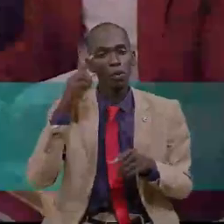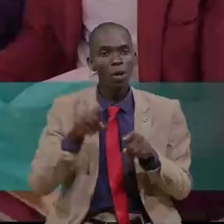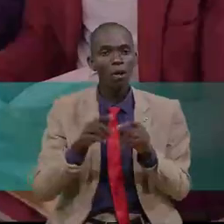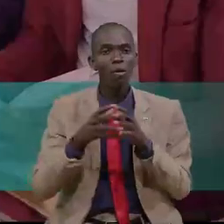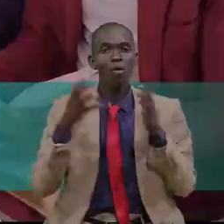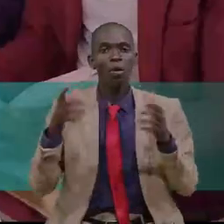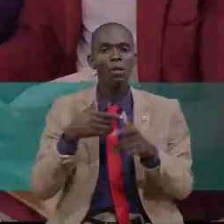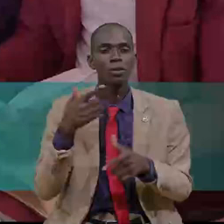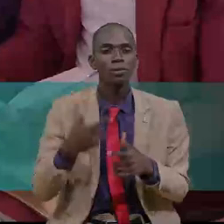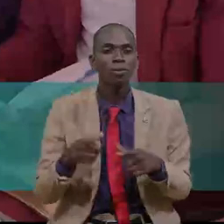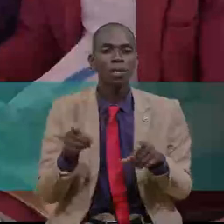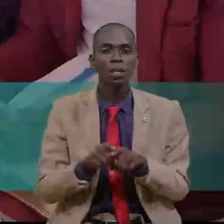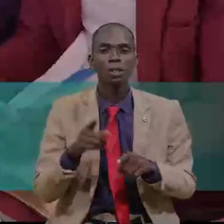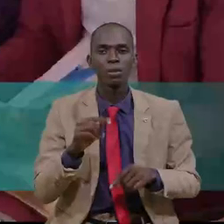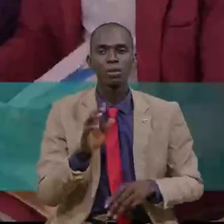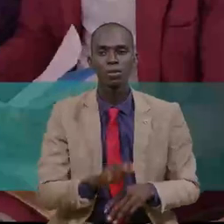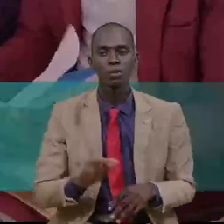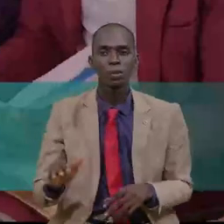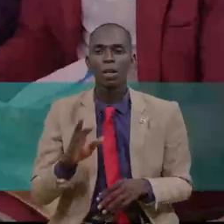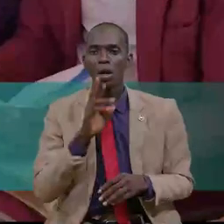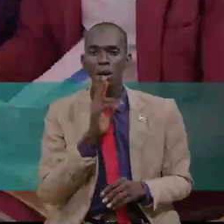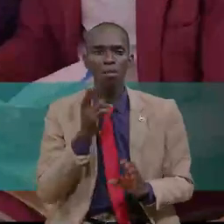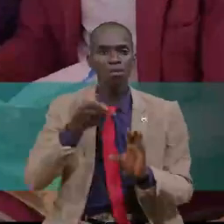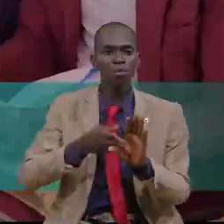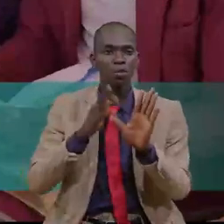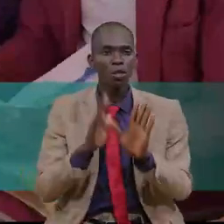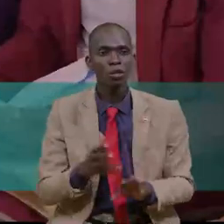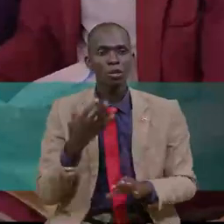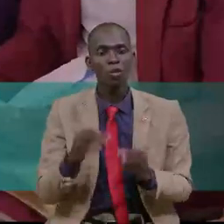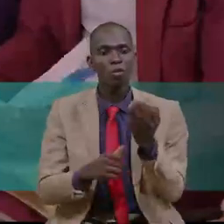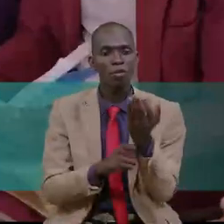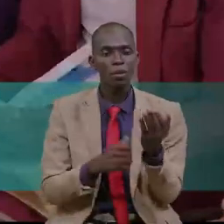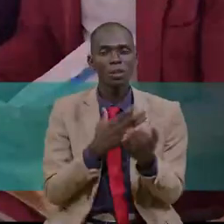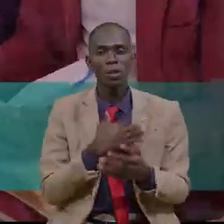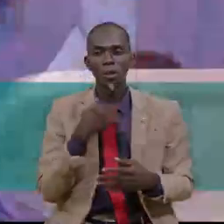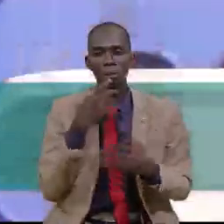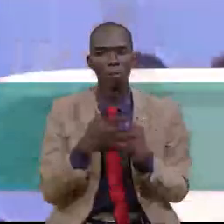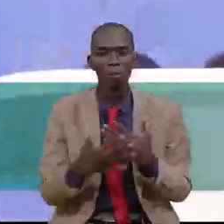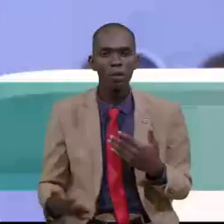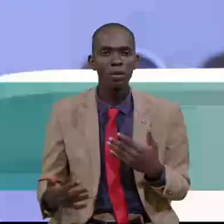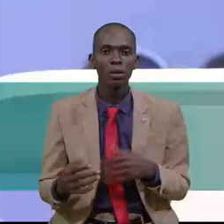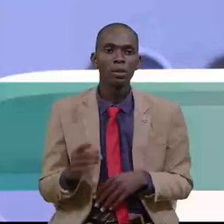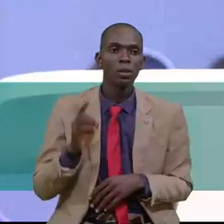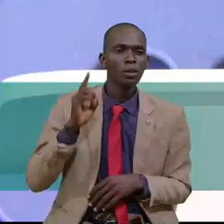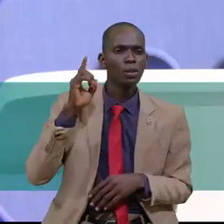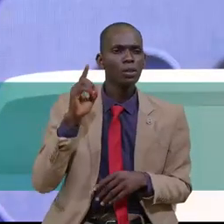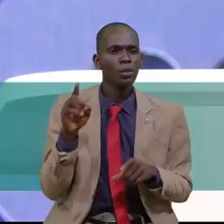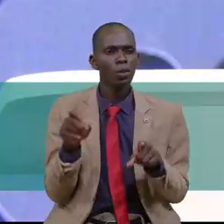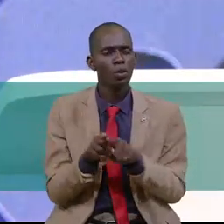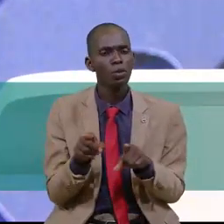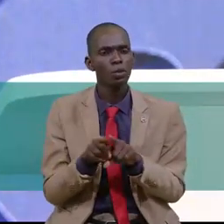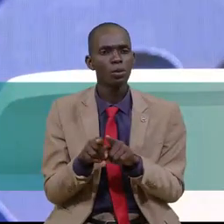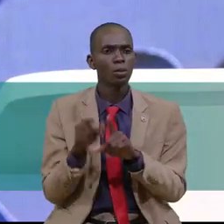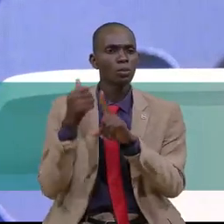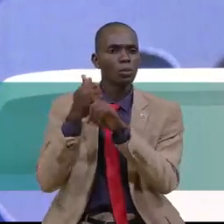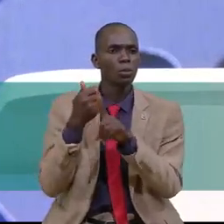14. Ainsi donc, puisque les enfants participent au sang et à la chair, il y a également participé